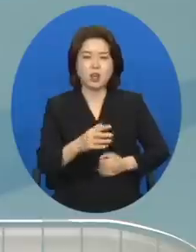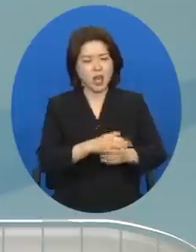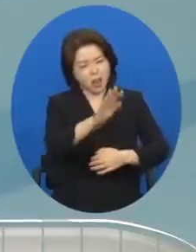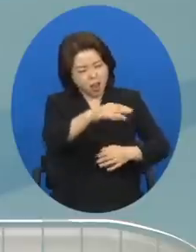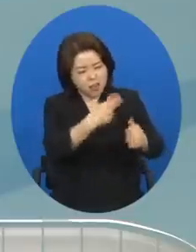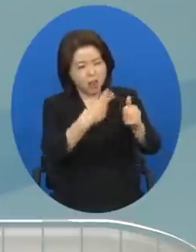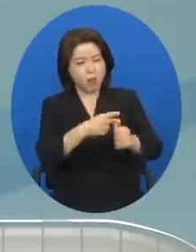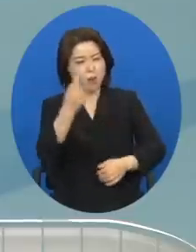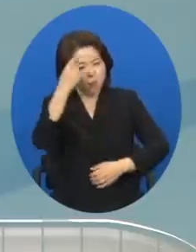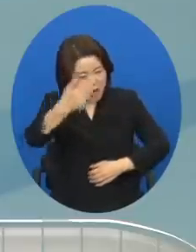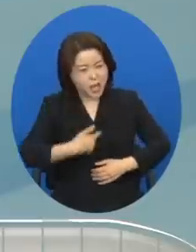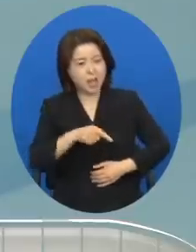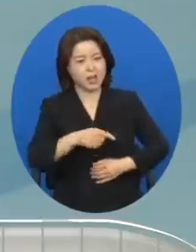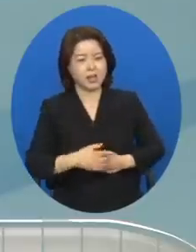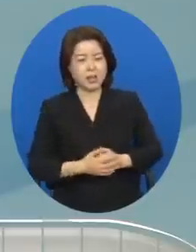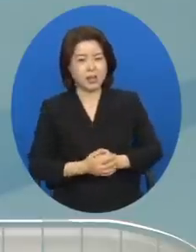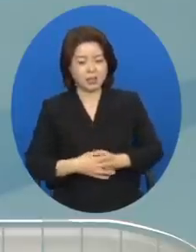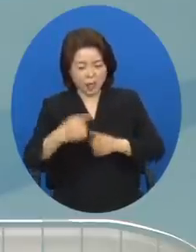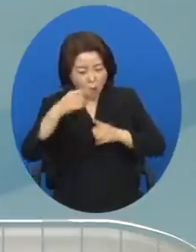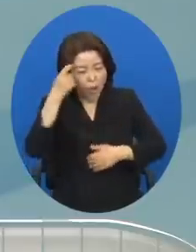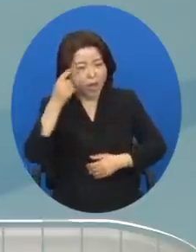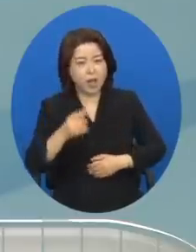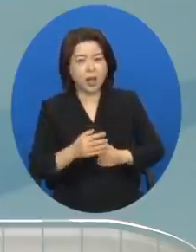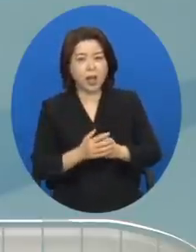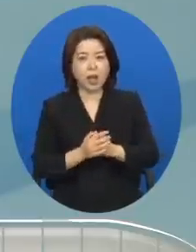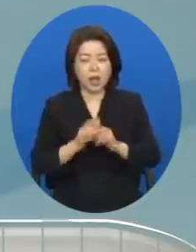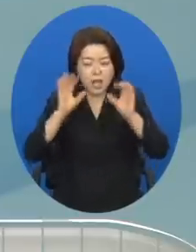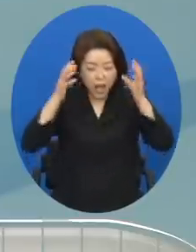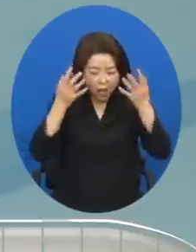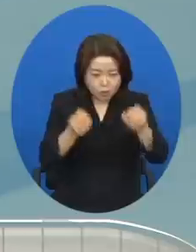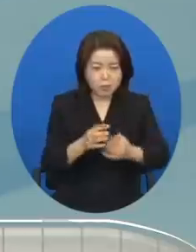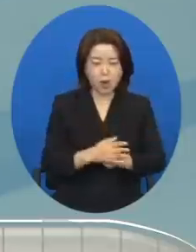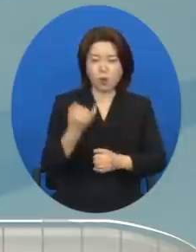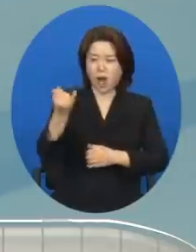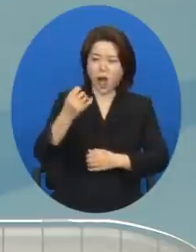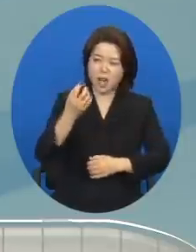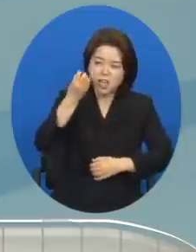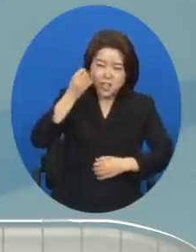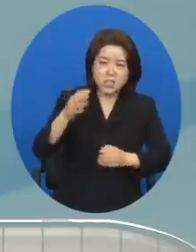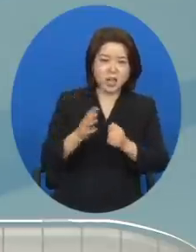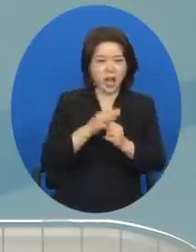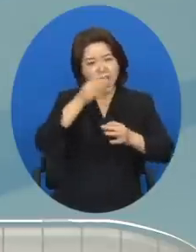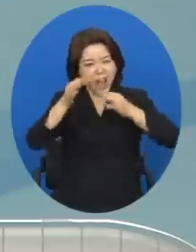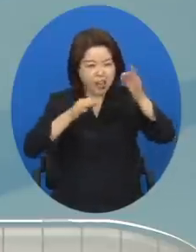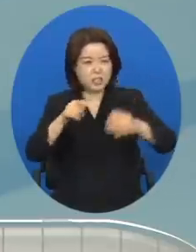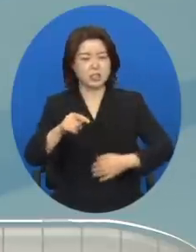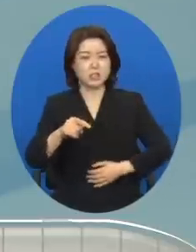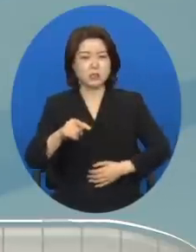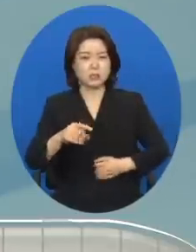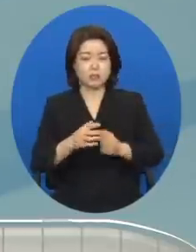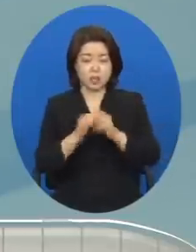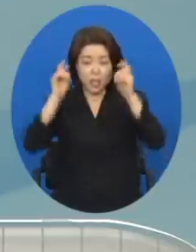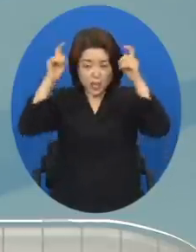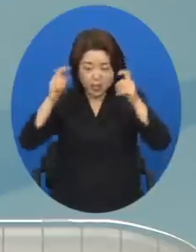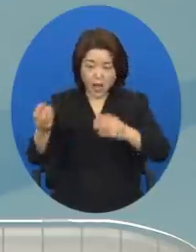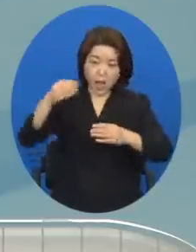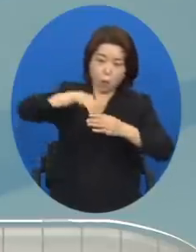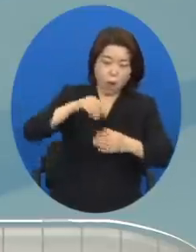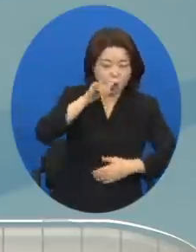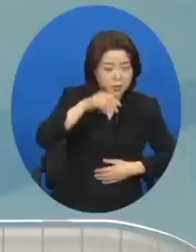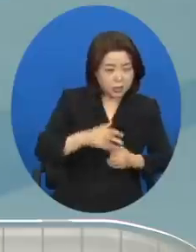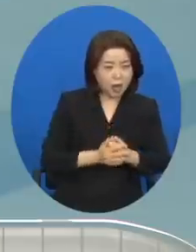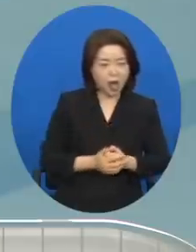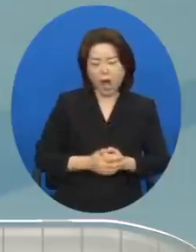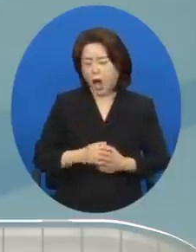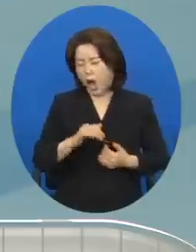랍비니 왜 그런 말씀하셨냐고. 애들도 많고 아내는 막 한성질도 하는데 양까지 있으니 죽을